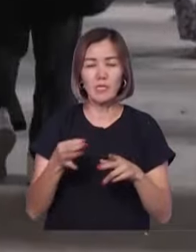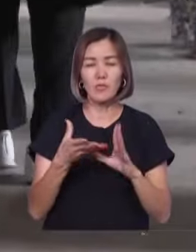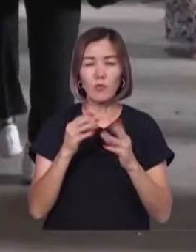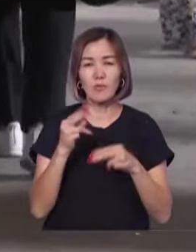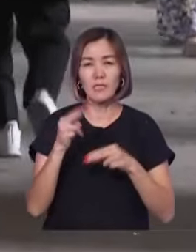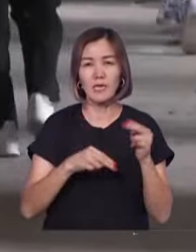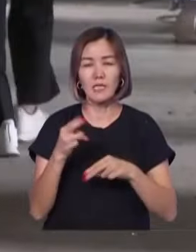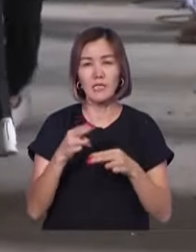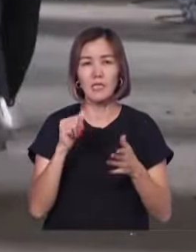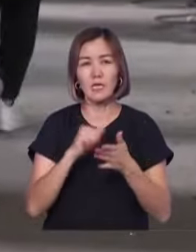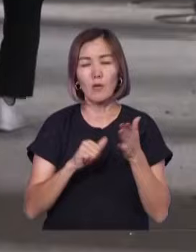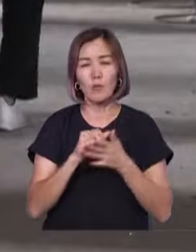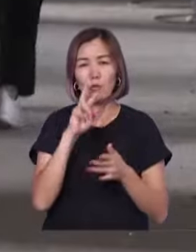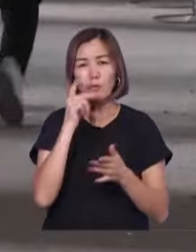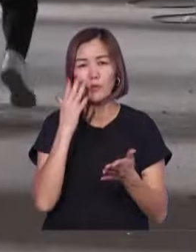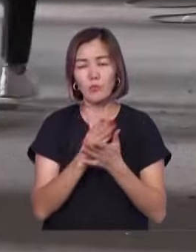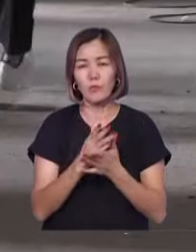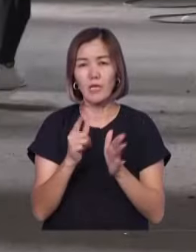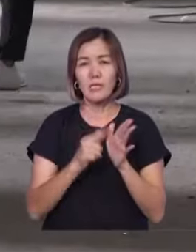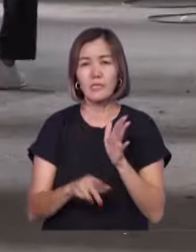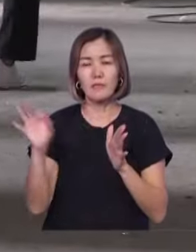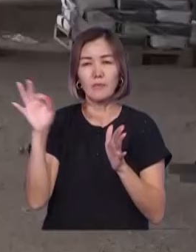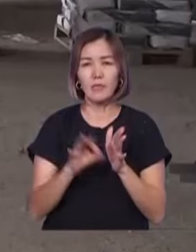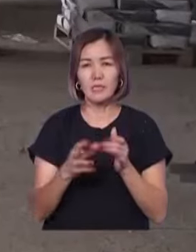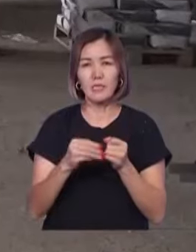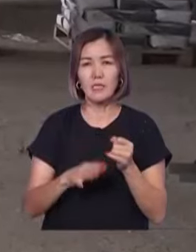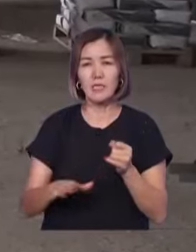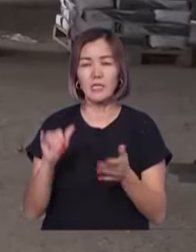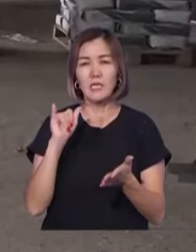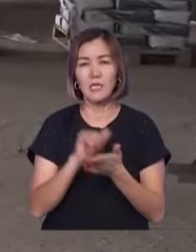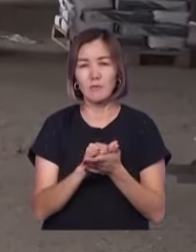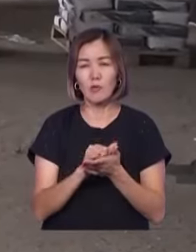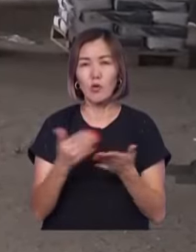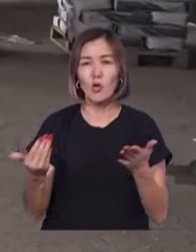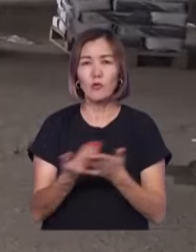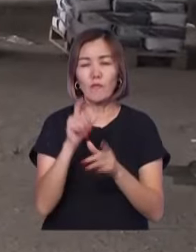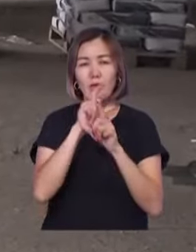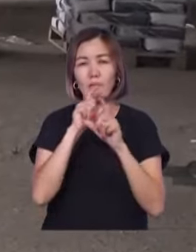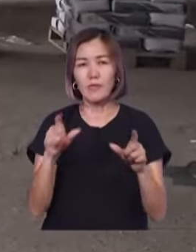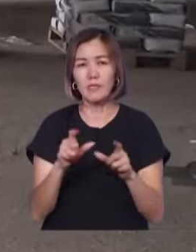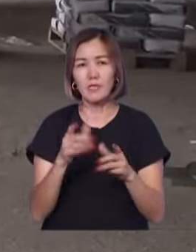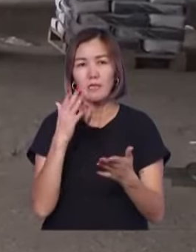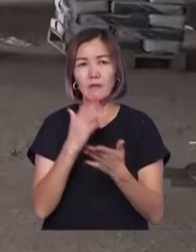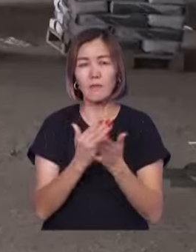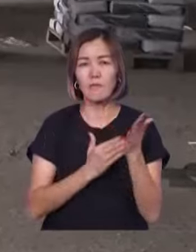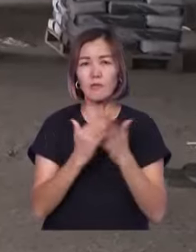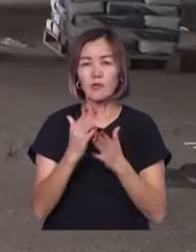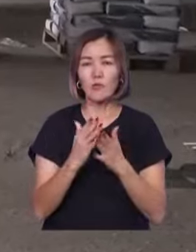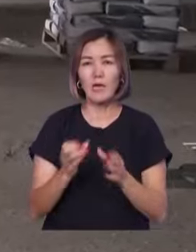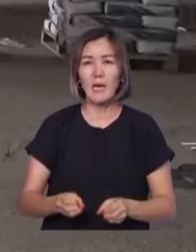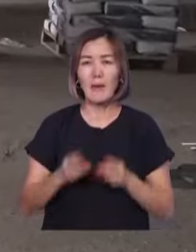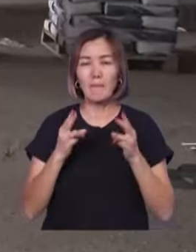строительных работах есть упущение 70% территорий Где расположены новые образовательные объекты имеют высокий риск